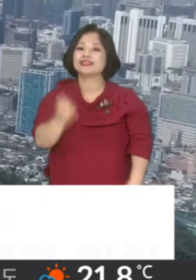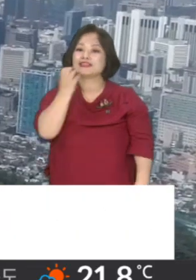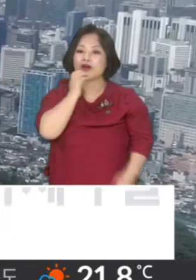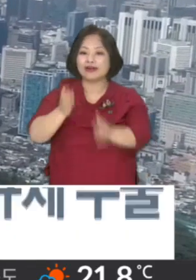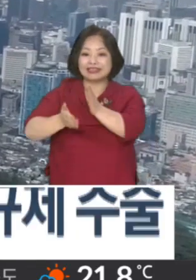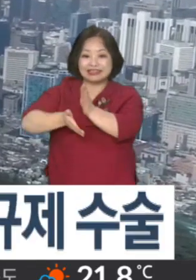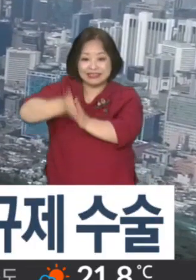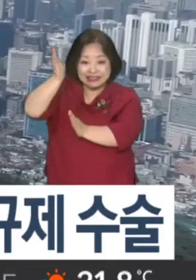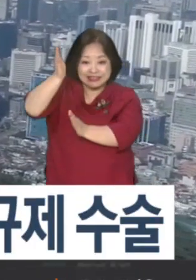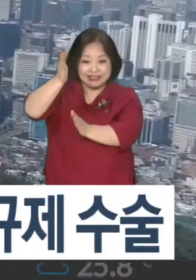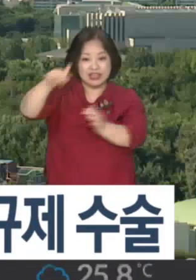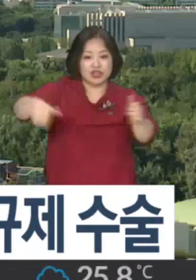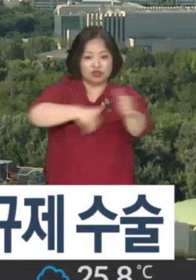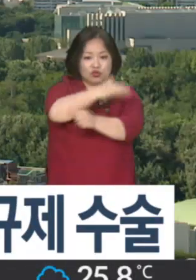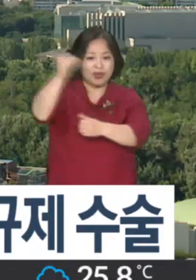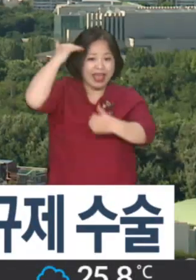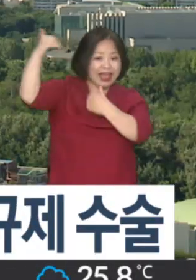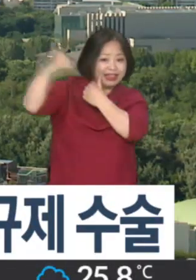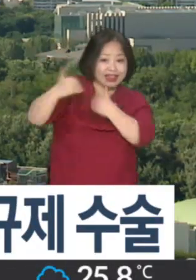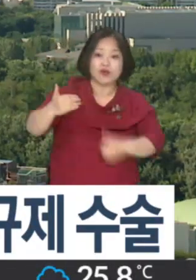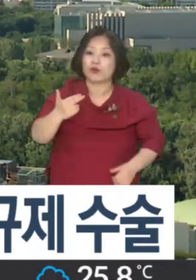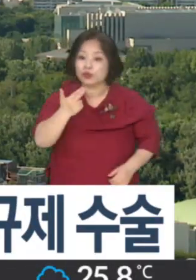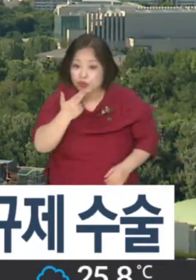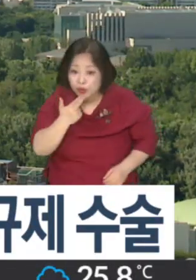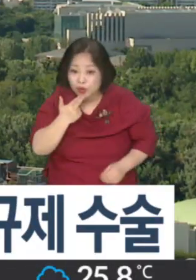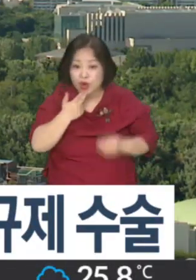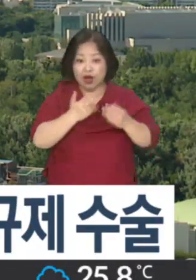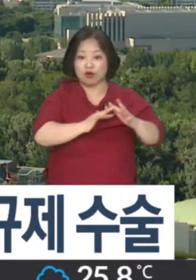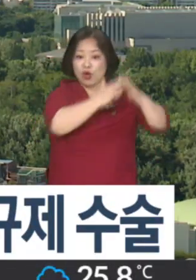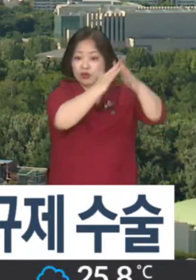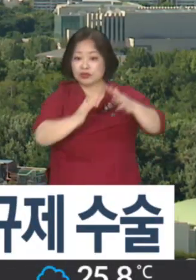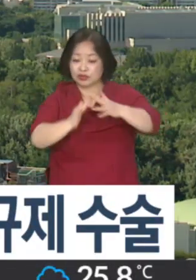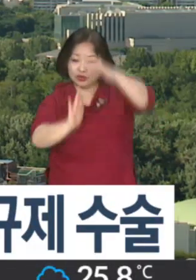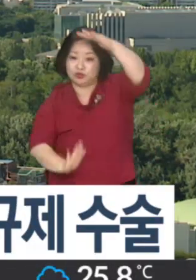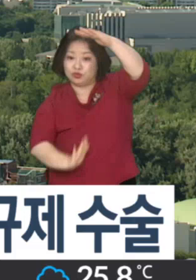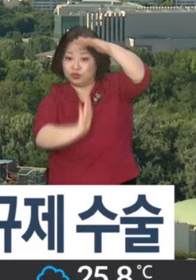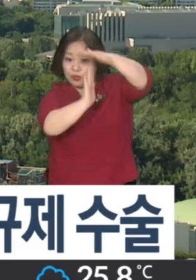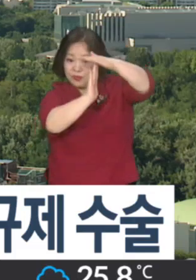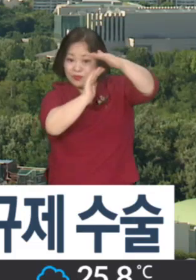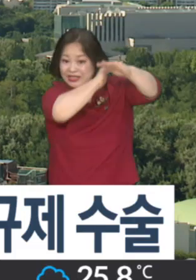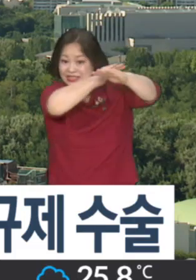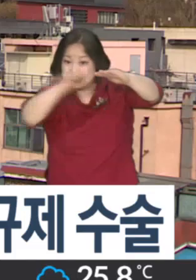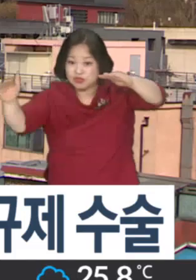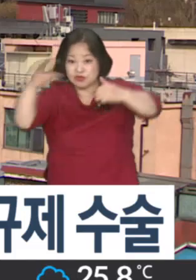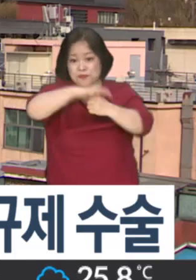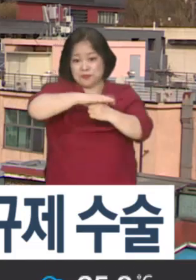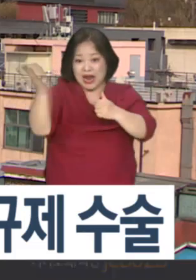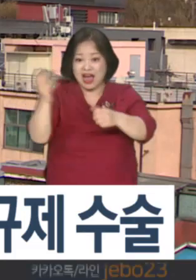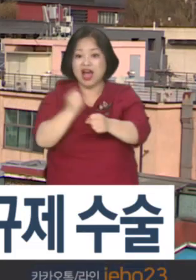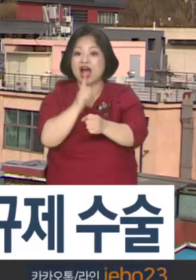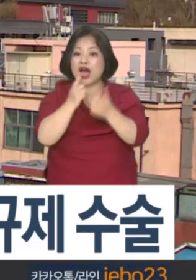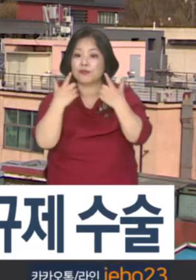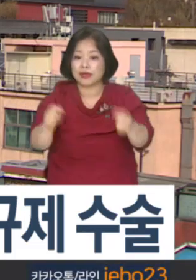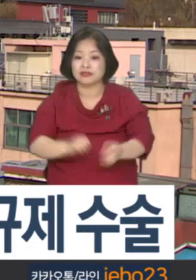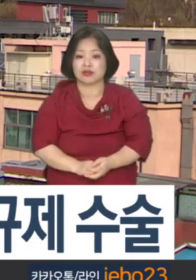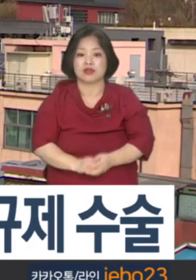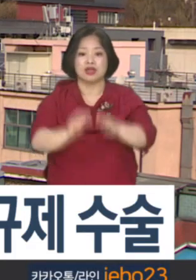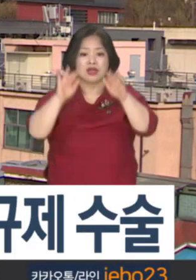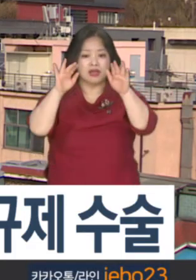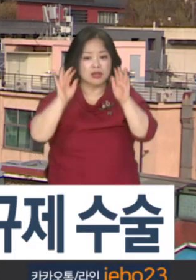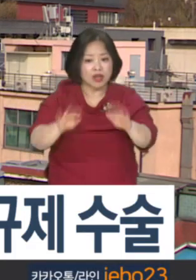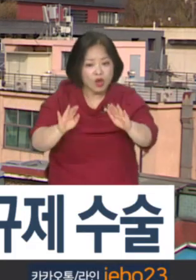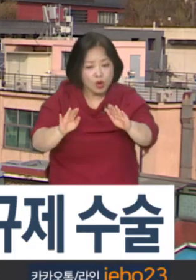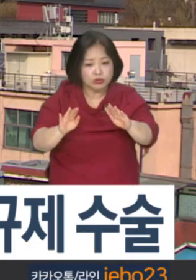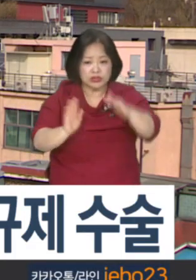서울시가 주변 경관을 해치지 않도록 만든 도심 건축물 높이 제한 규제에 칼을 댔습니다. 난개발을 막겠다는